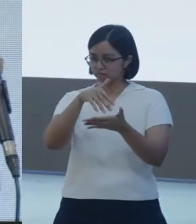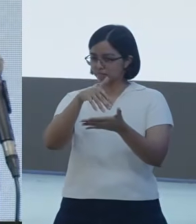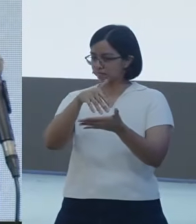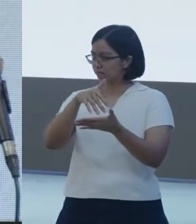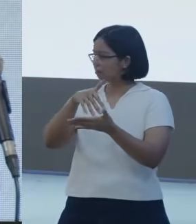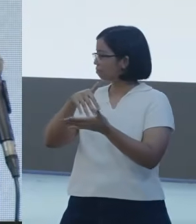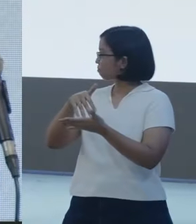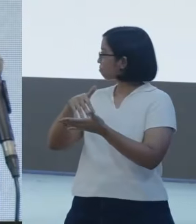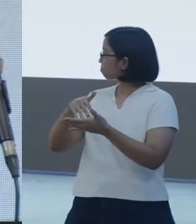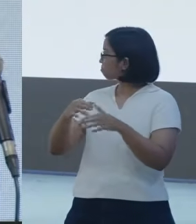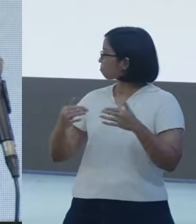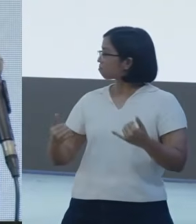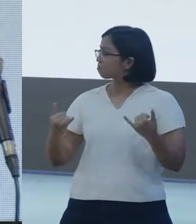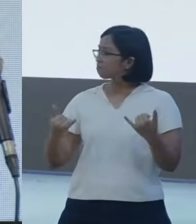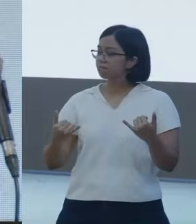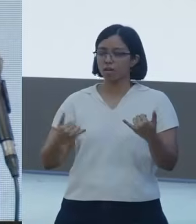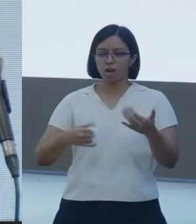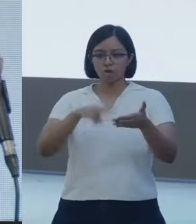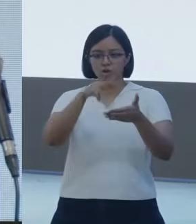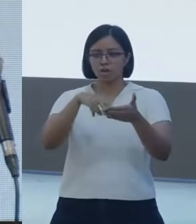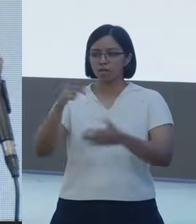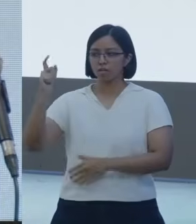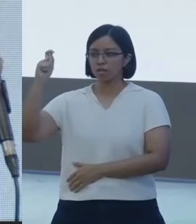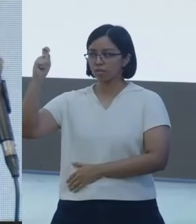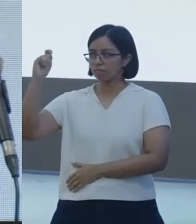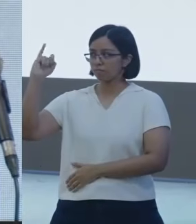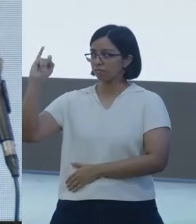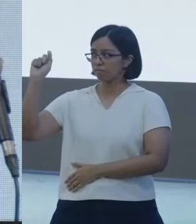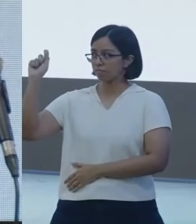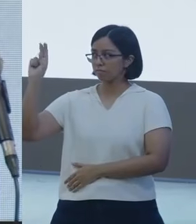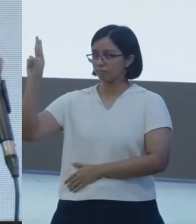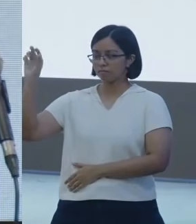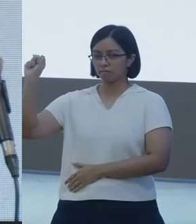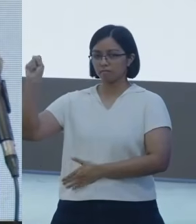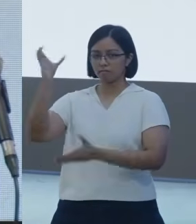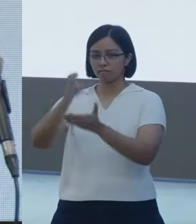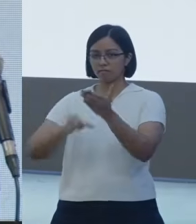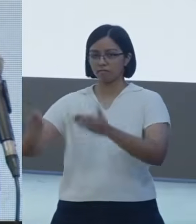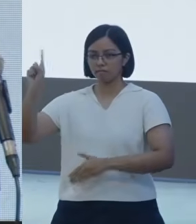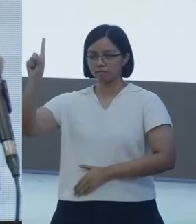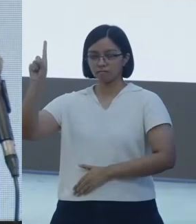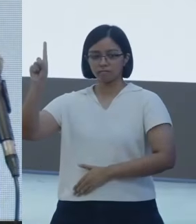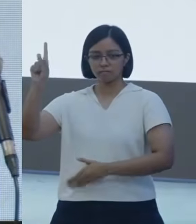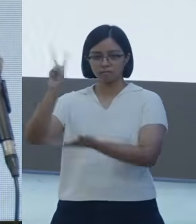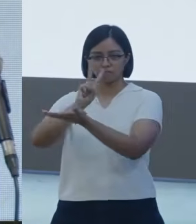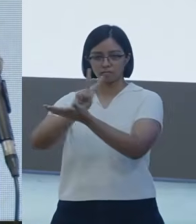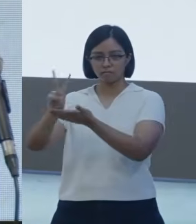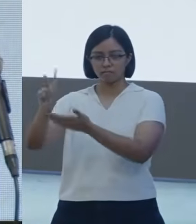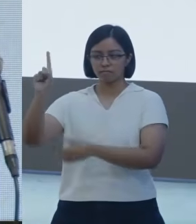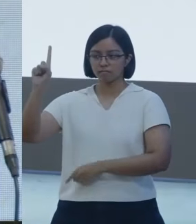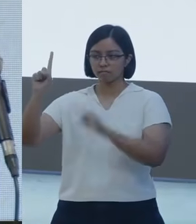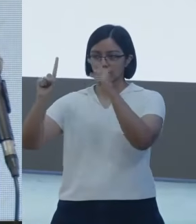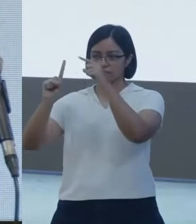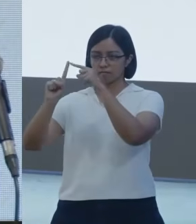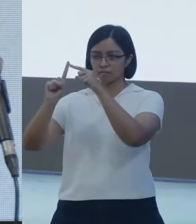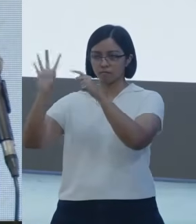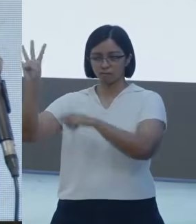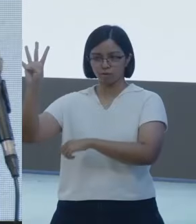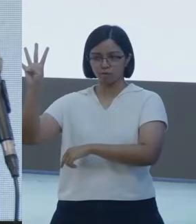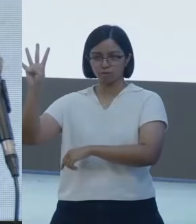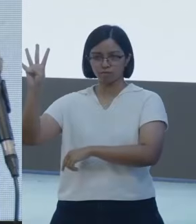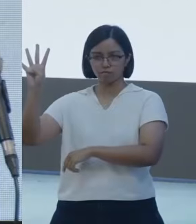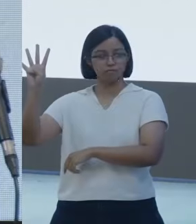sa hapong ito ay nasa Titus chapter 1. Babasahin po natin ang verses 1 to